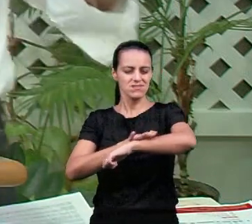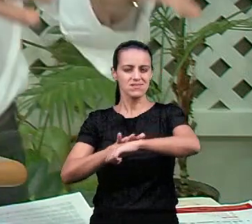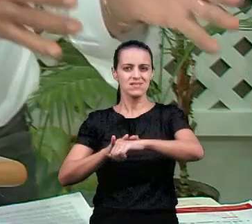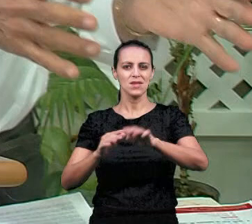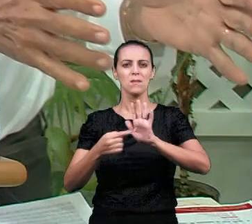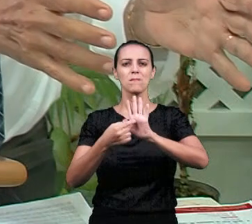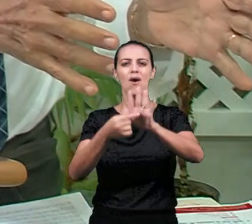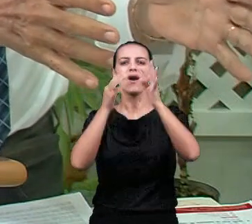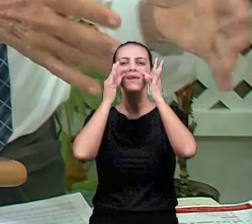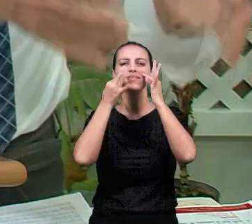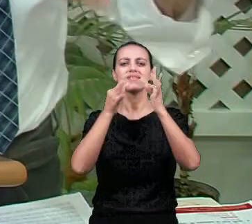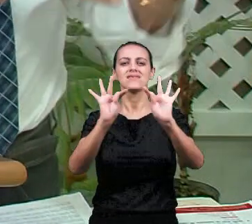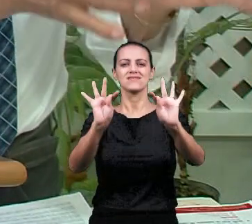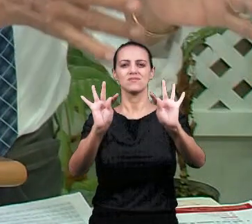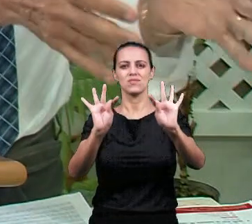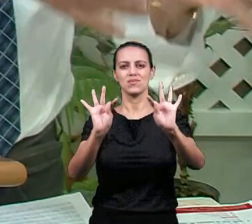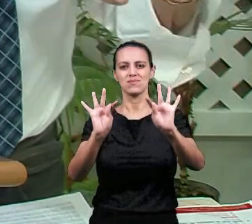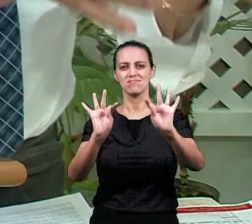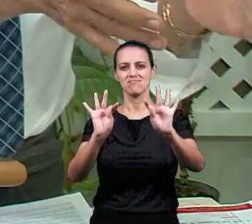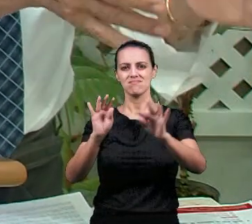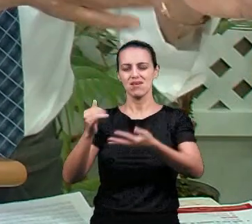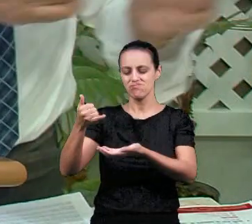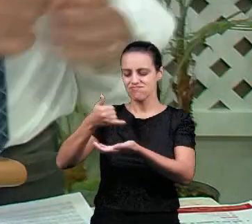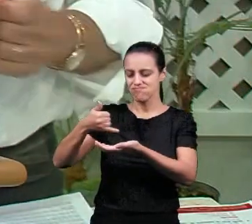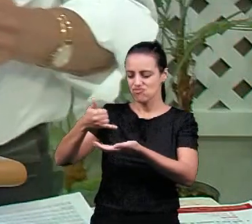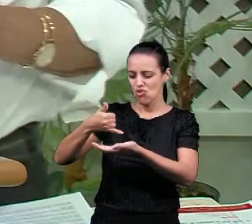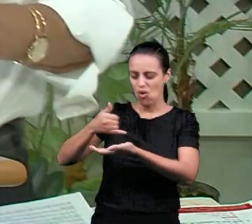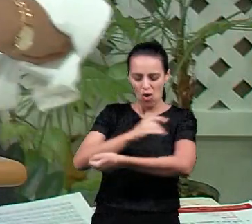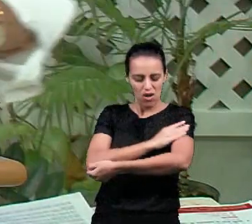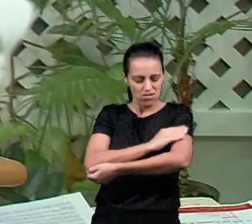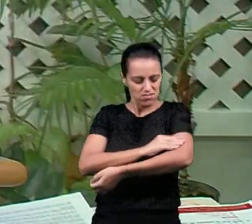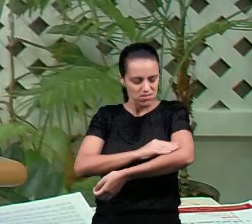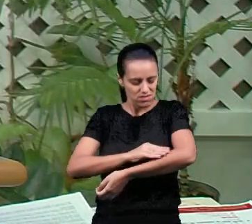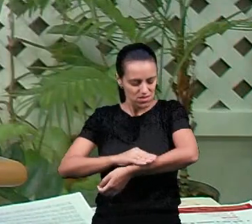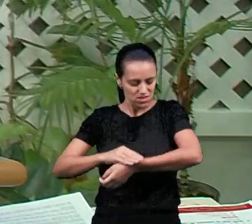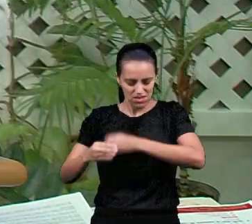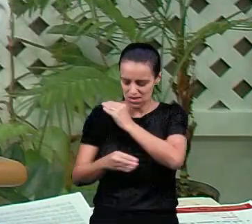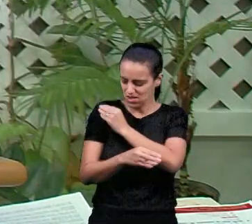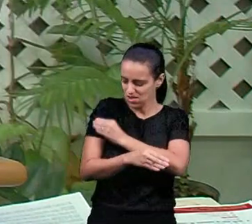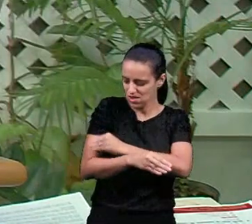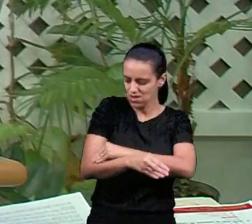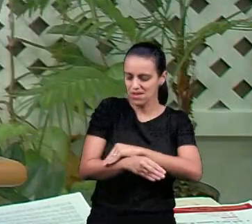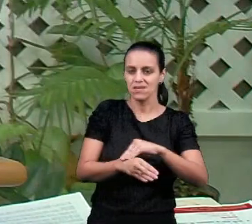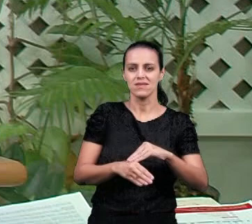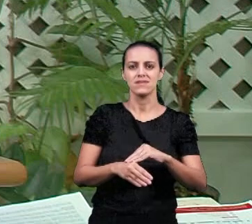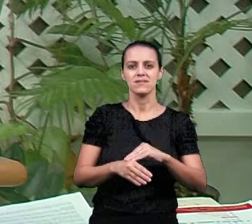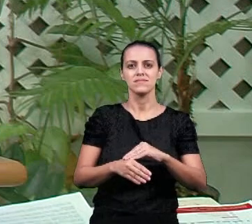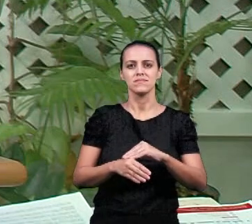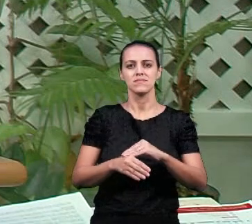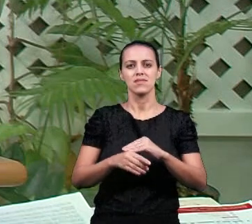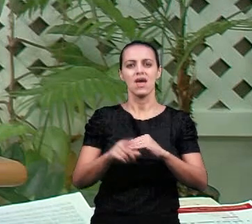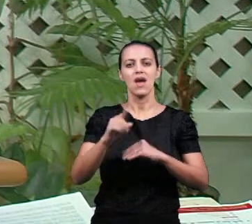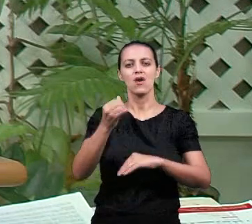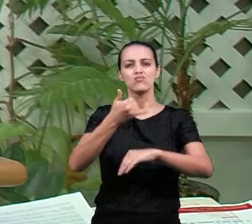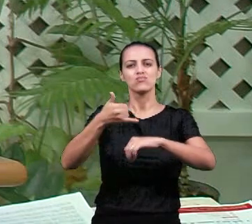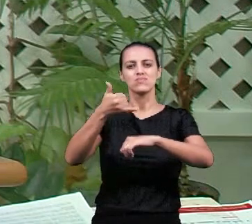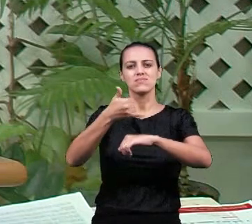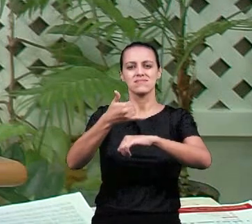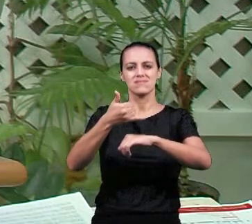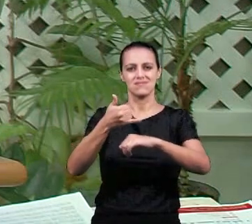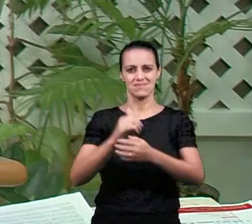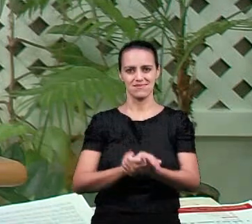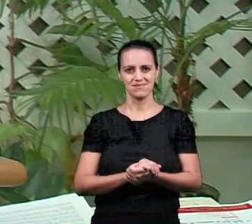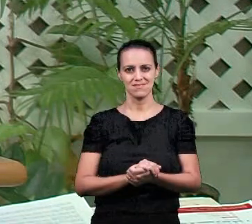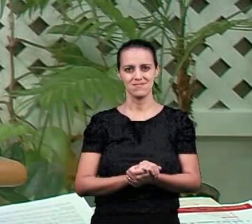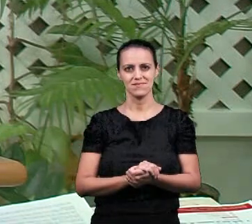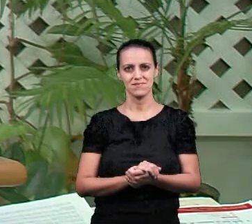est apporté, on va passer de l'huile. C'est l'onction, c'est la bénédiction du Seigneur. Maintenant, il est en train de parler de quoi? Il parle